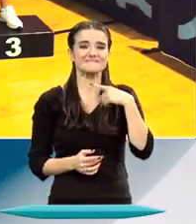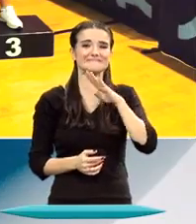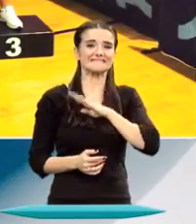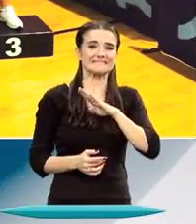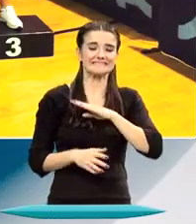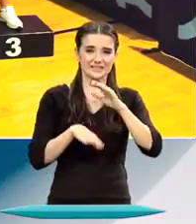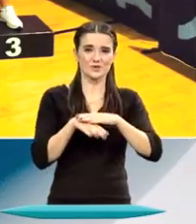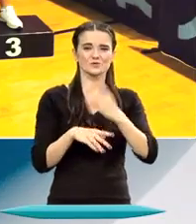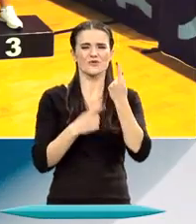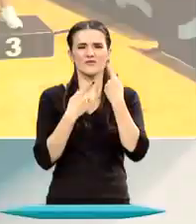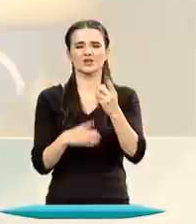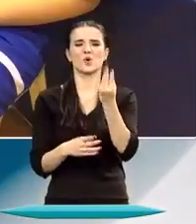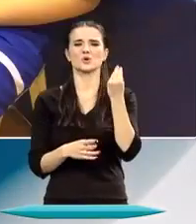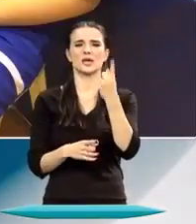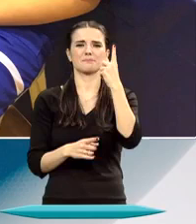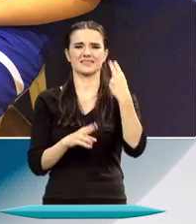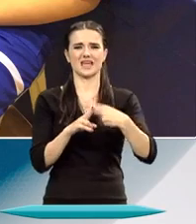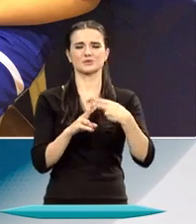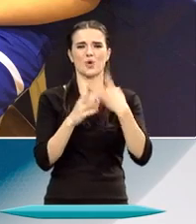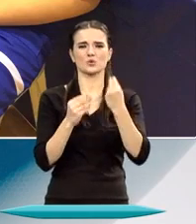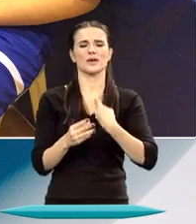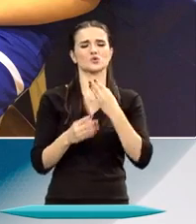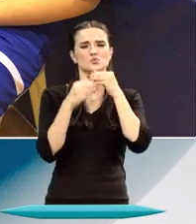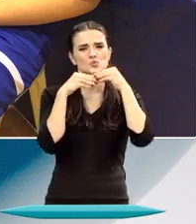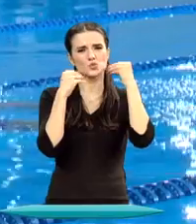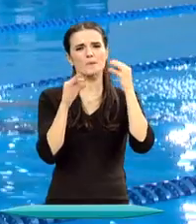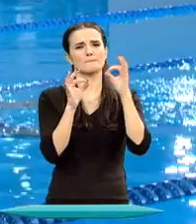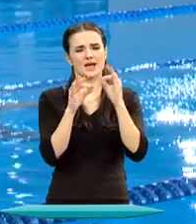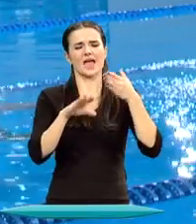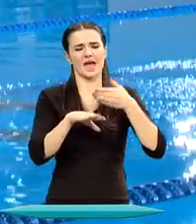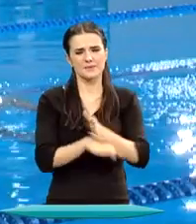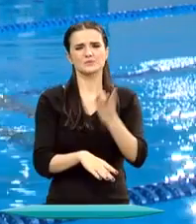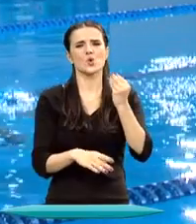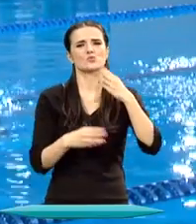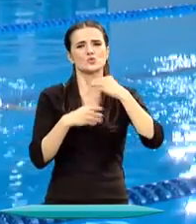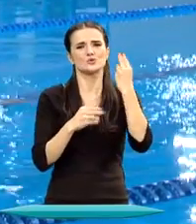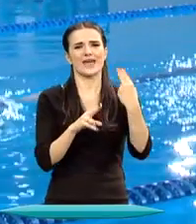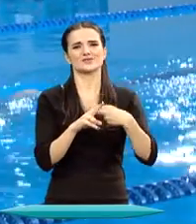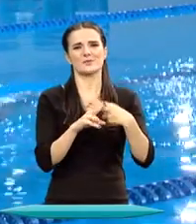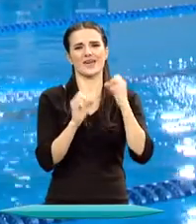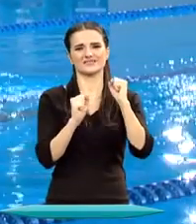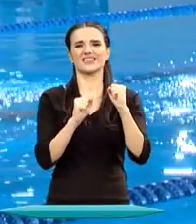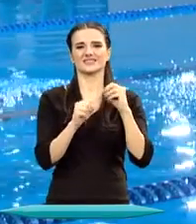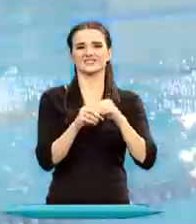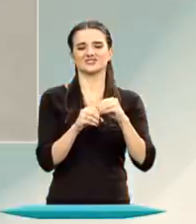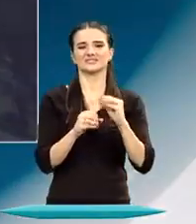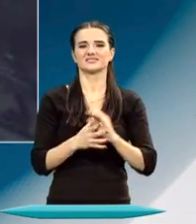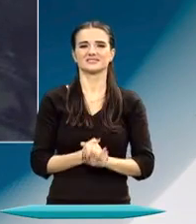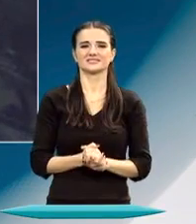çok farklıydı, çok güzeldi. Böyle bir deneyim yaşadık. Ben çok mutluyum. Baha da eminim çok mutlu çünkü böyle bir tecrübe